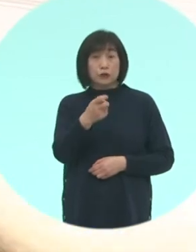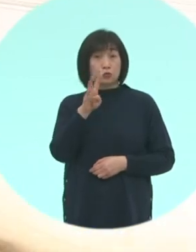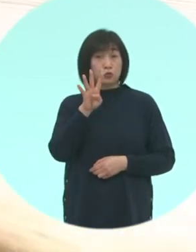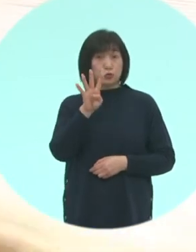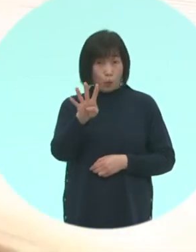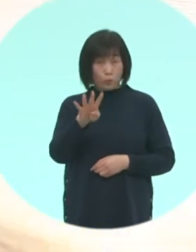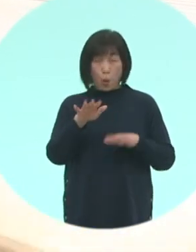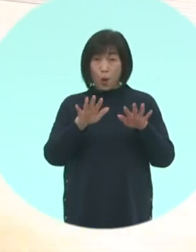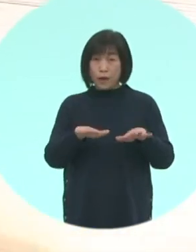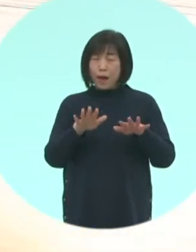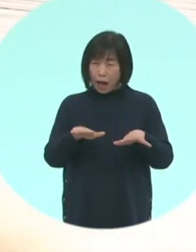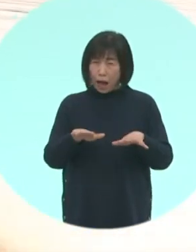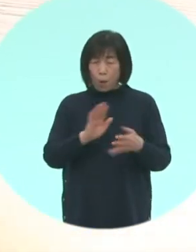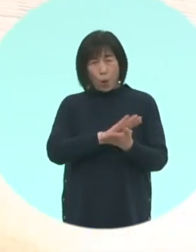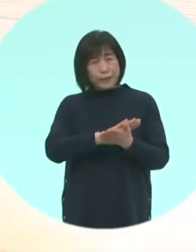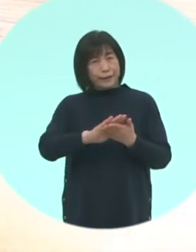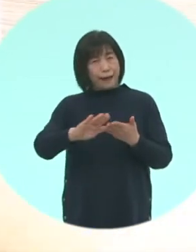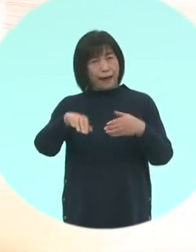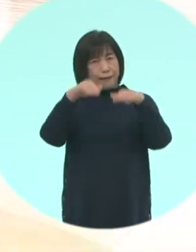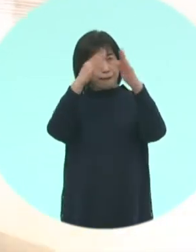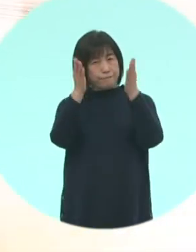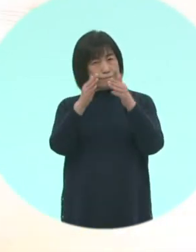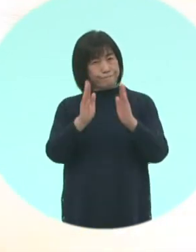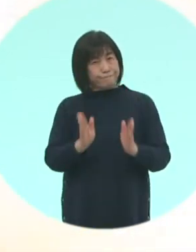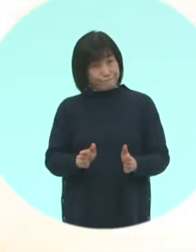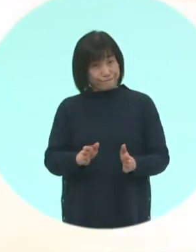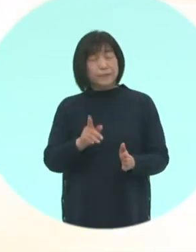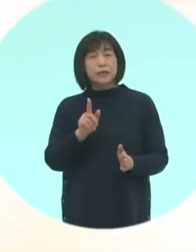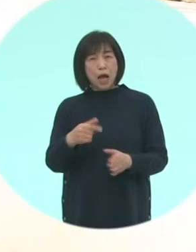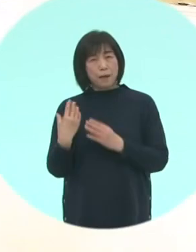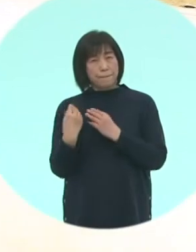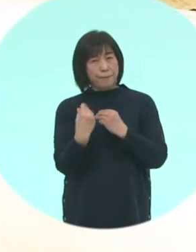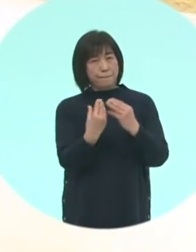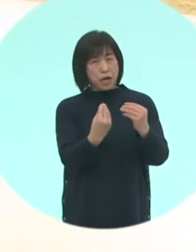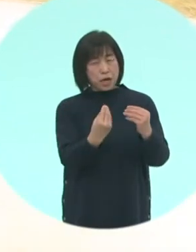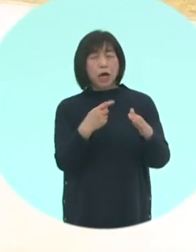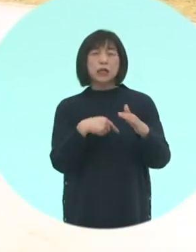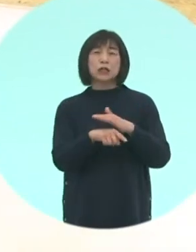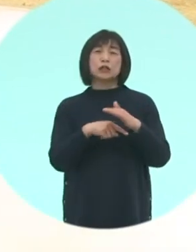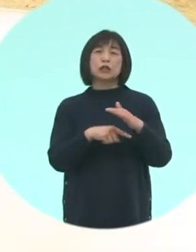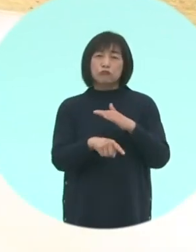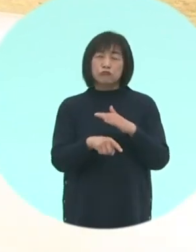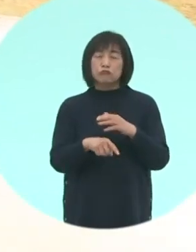も美しい立ち姿を維持できるのは弓道の厳